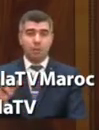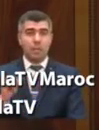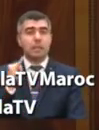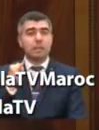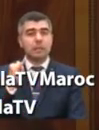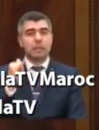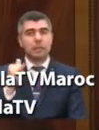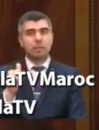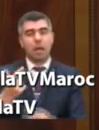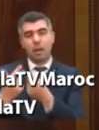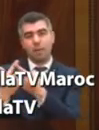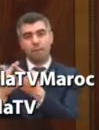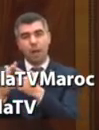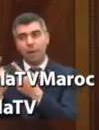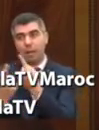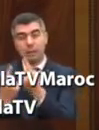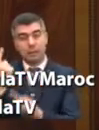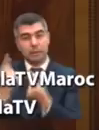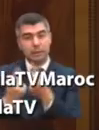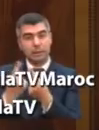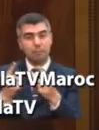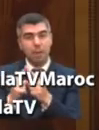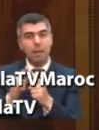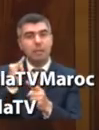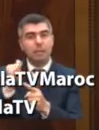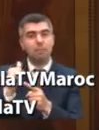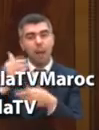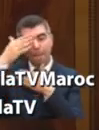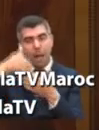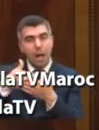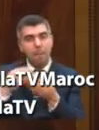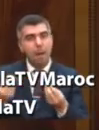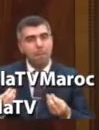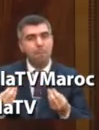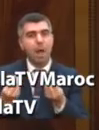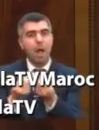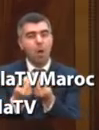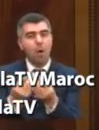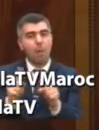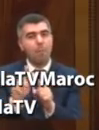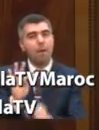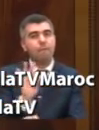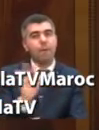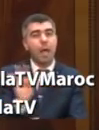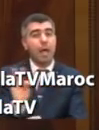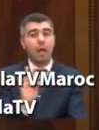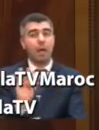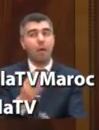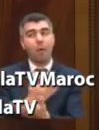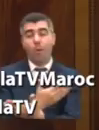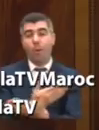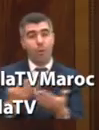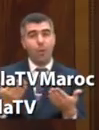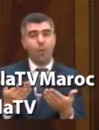الوطنية المشرفة المساندة والداعمة للقضية الفلسطينية ولإخواننا الفلسطينيين عبر جميع